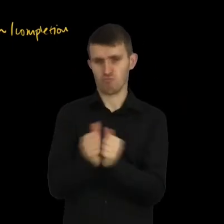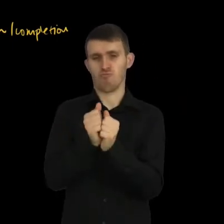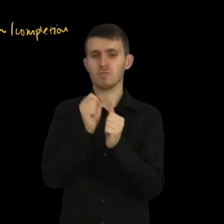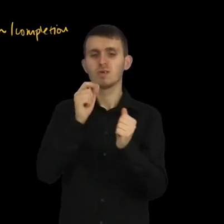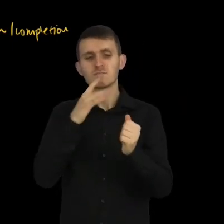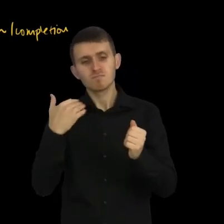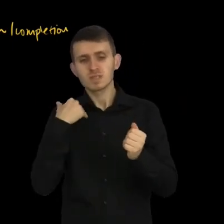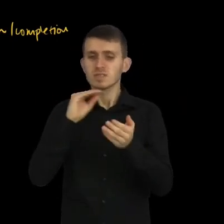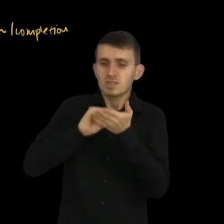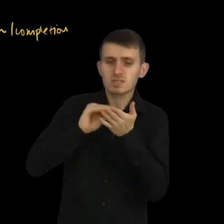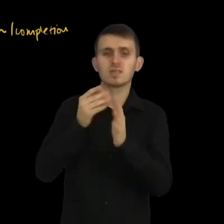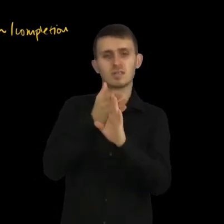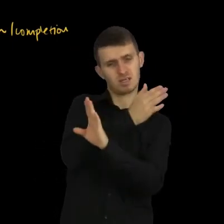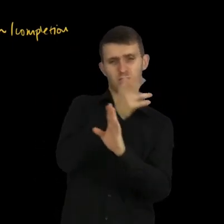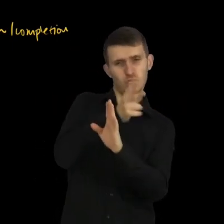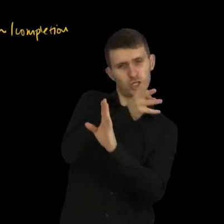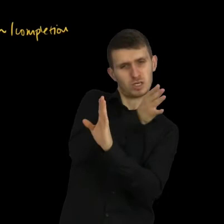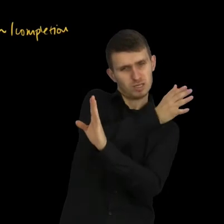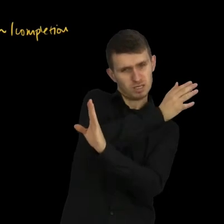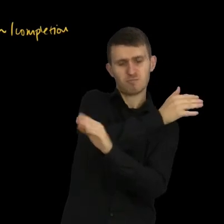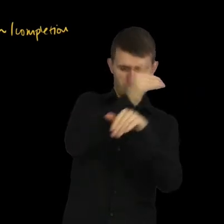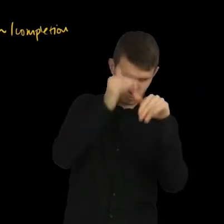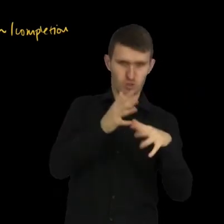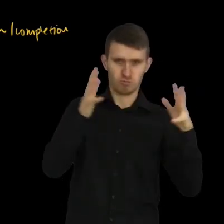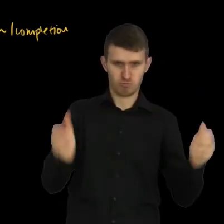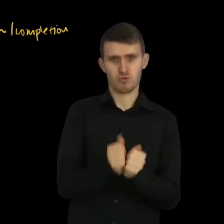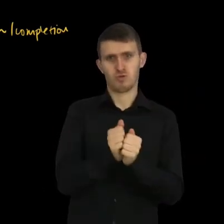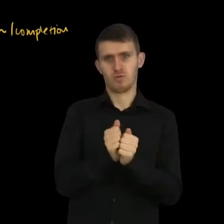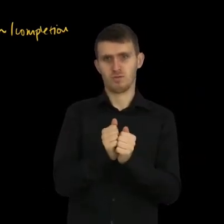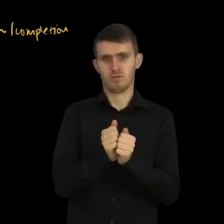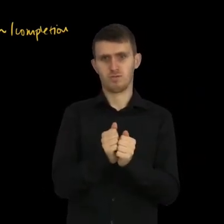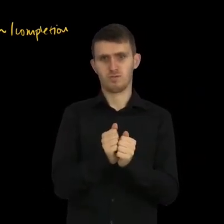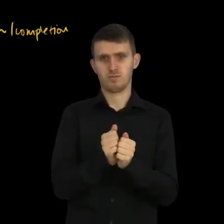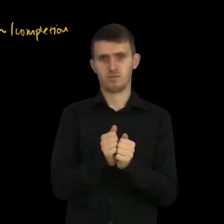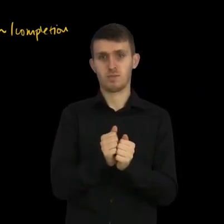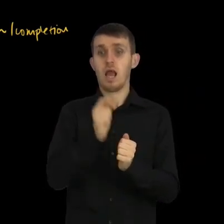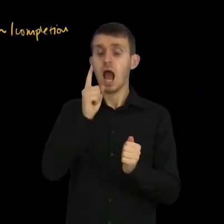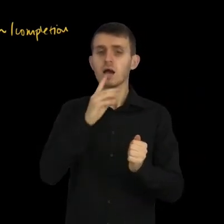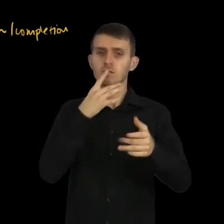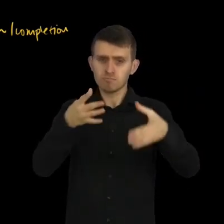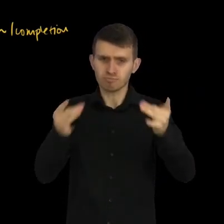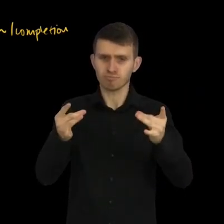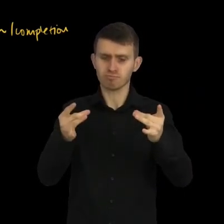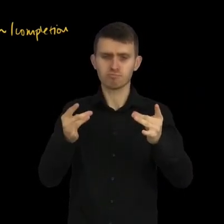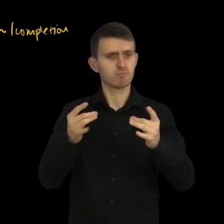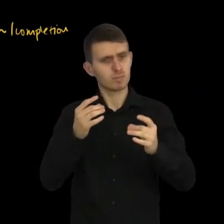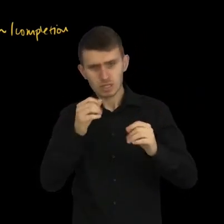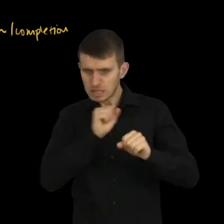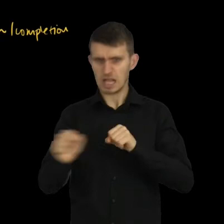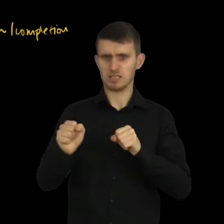gdybyśmy poszukać głębiej znaleźlibyśmy dowody na to że inne cywilizacje wcześniej odkryły wiele elementów algebry